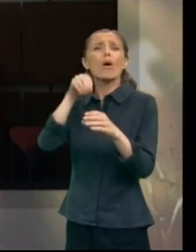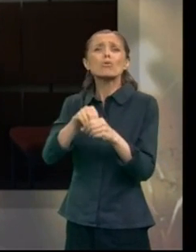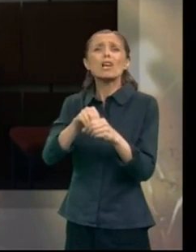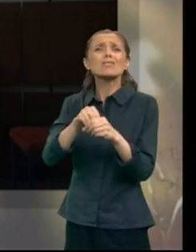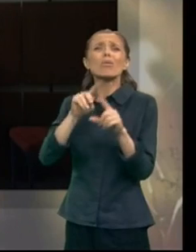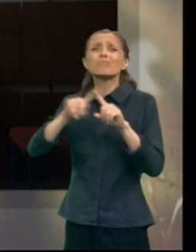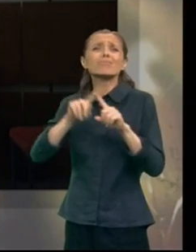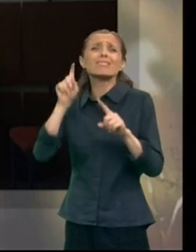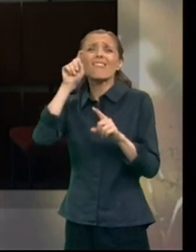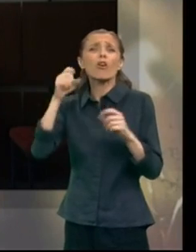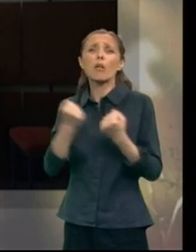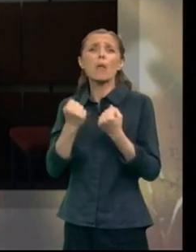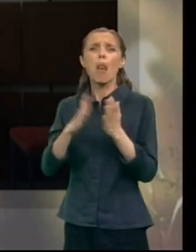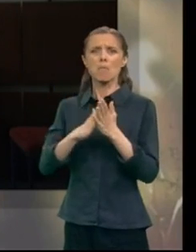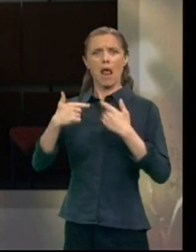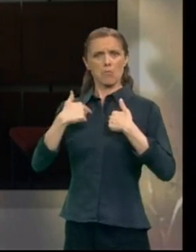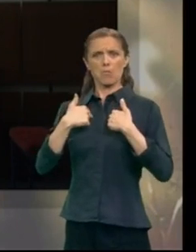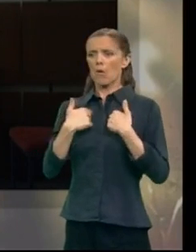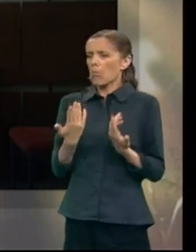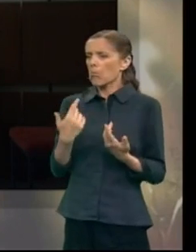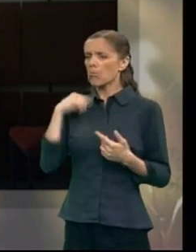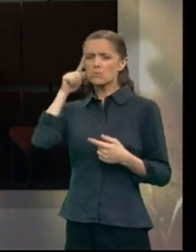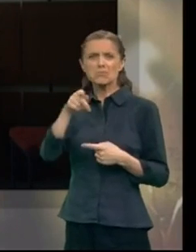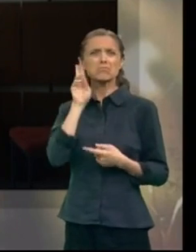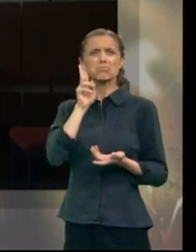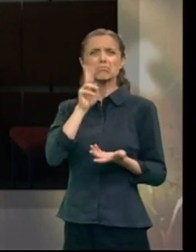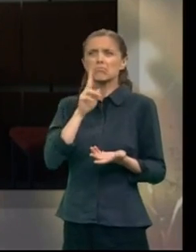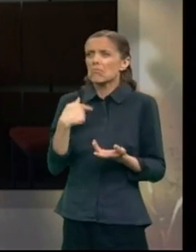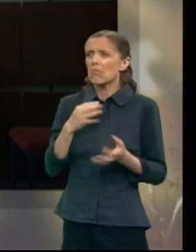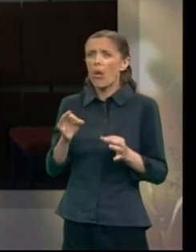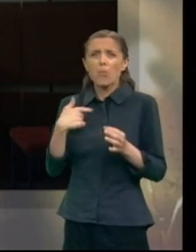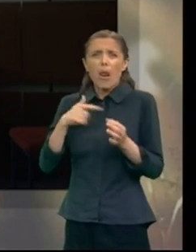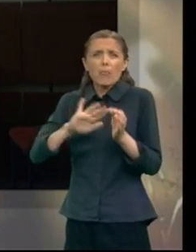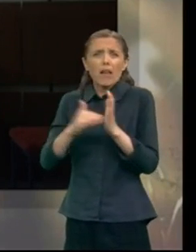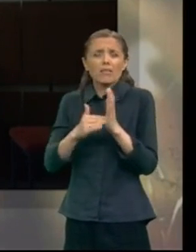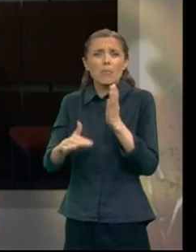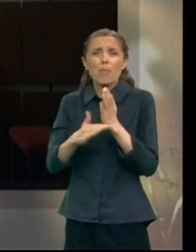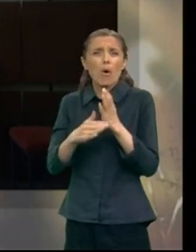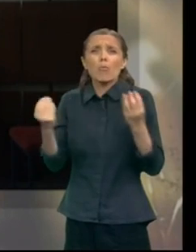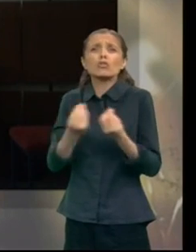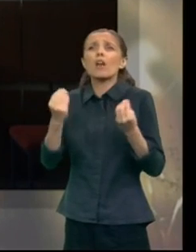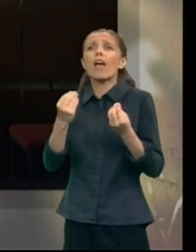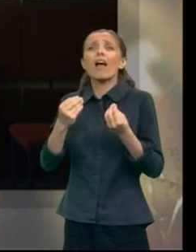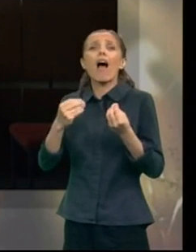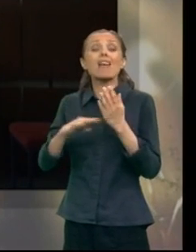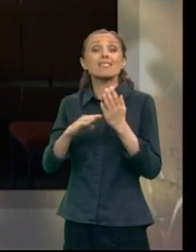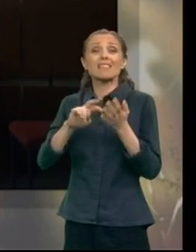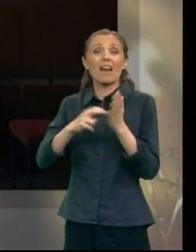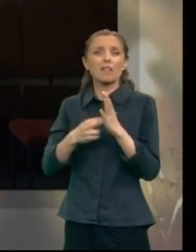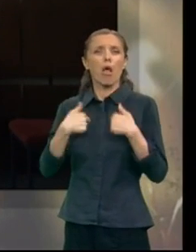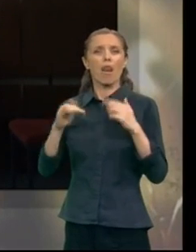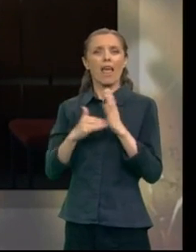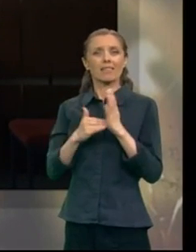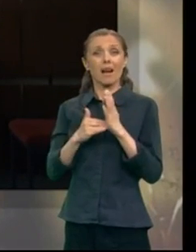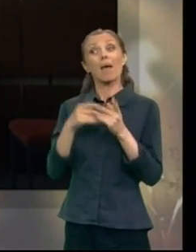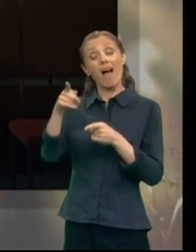nama dolaze zdravo za gotovo, to je koje uzimamo zdravo za gotovo i nije nam neophodna pomoć neke asistivne tehnologije. Tu kompjuteri,